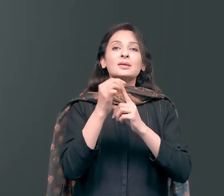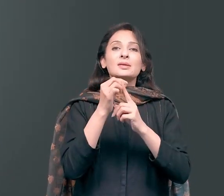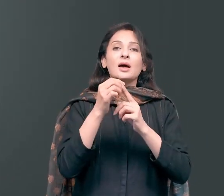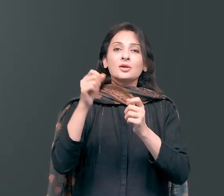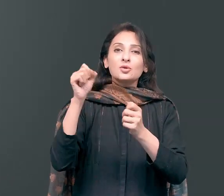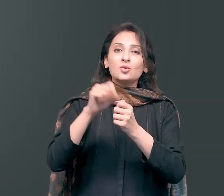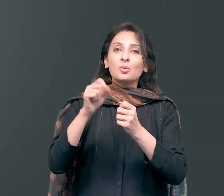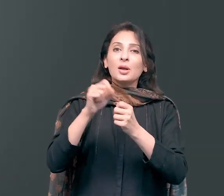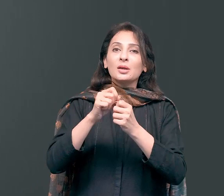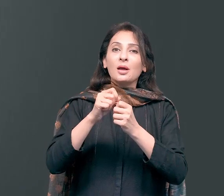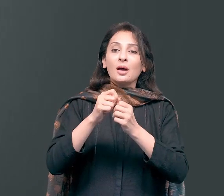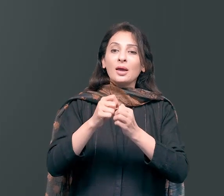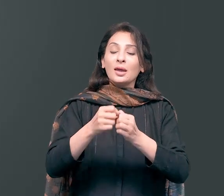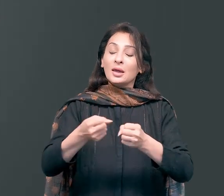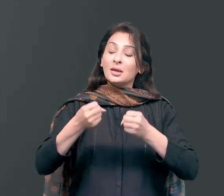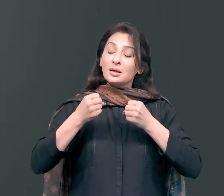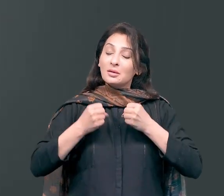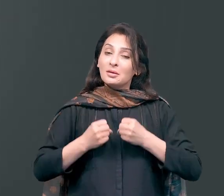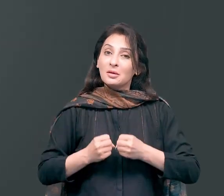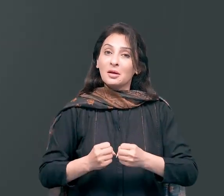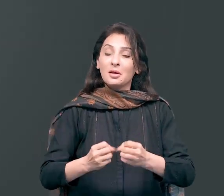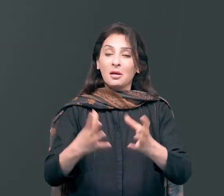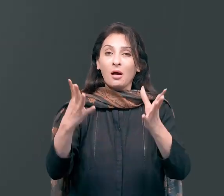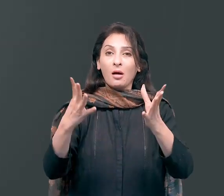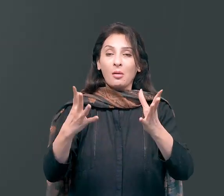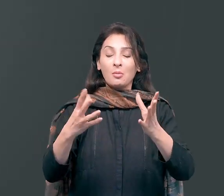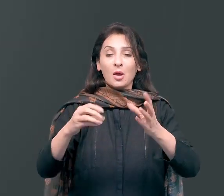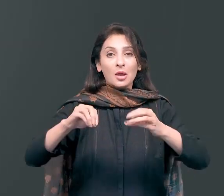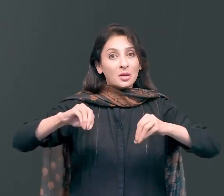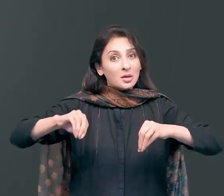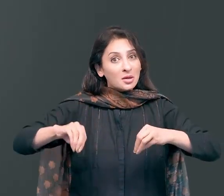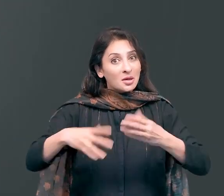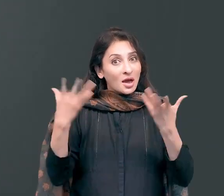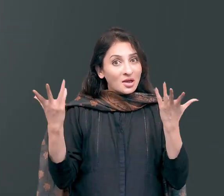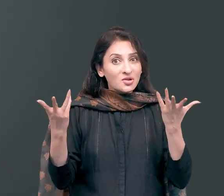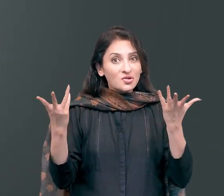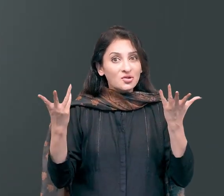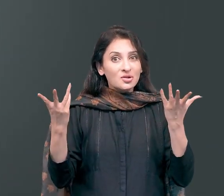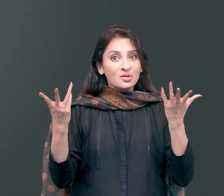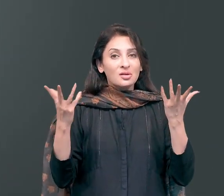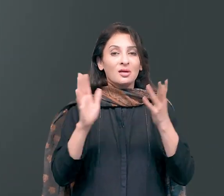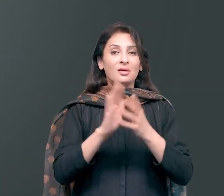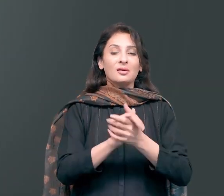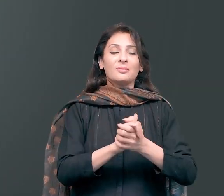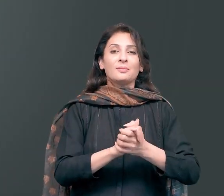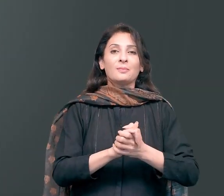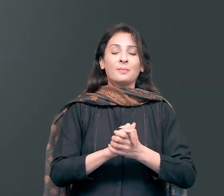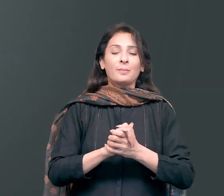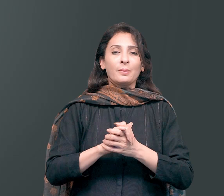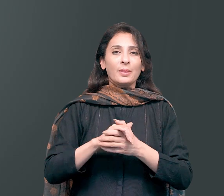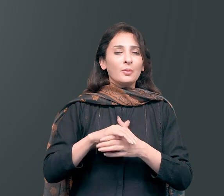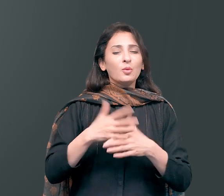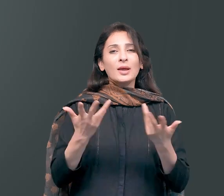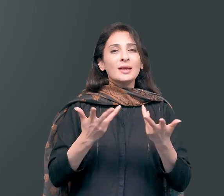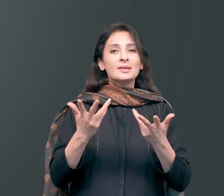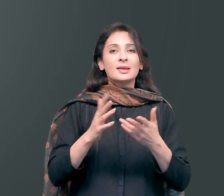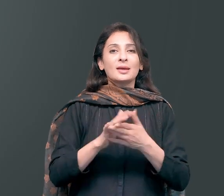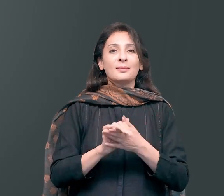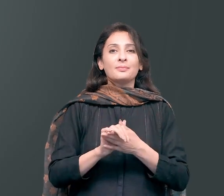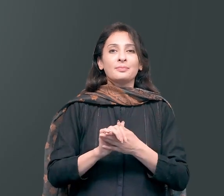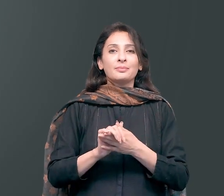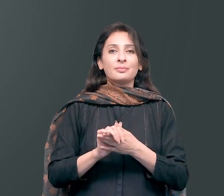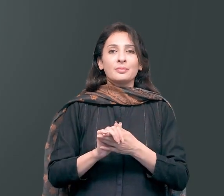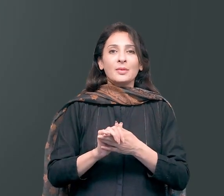پاکستان کا بھی جو بننا ہے یہ ایک انقلاب سے کم نہیں تھا۔ وہ کیسے، میں آگے اس کو بیان کرتا ہوں